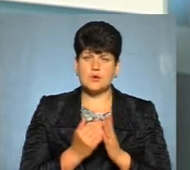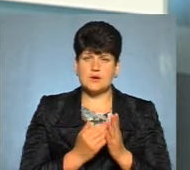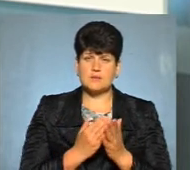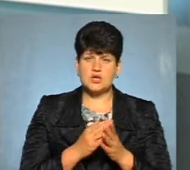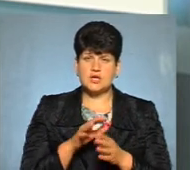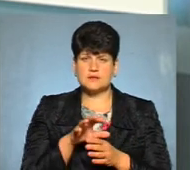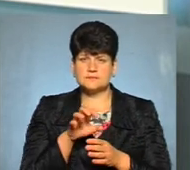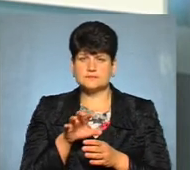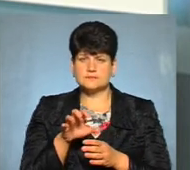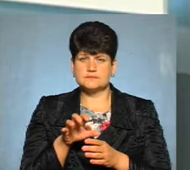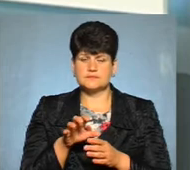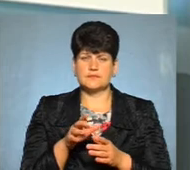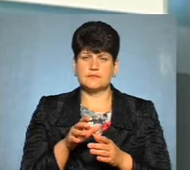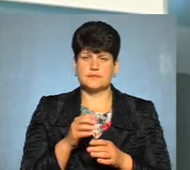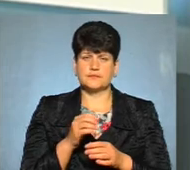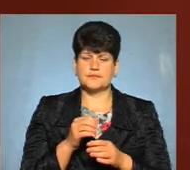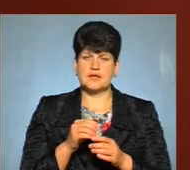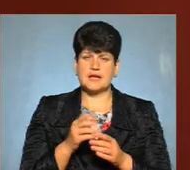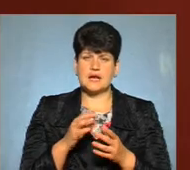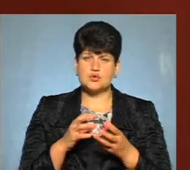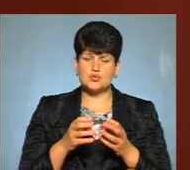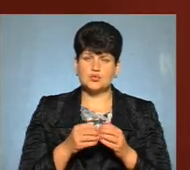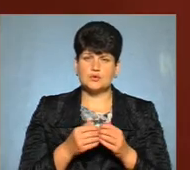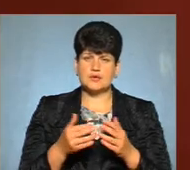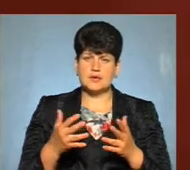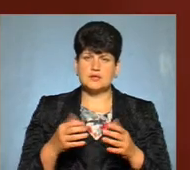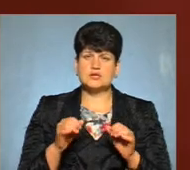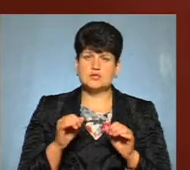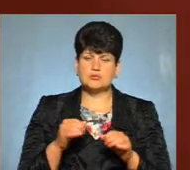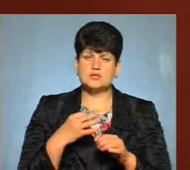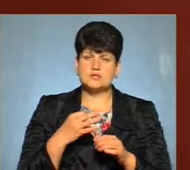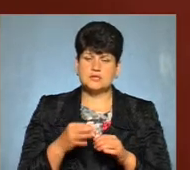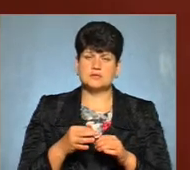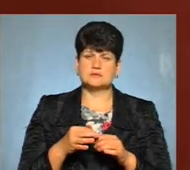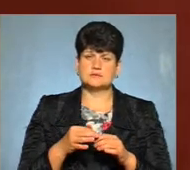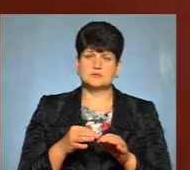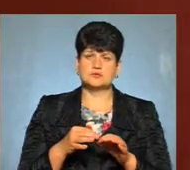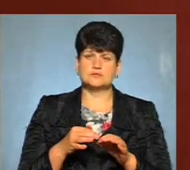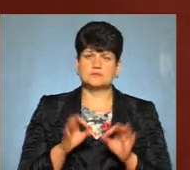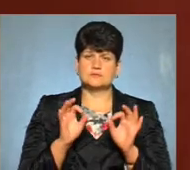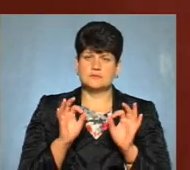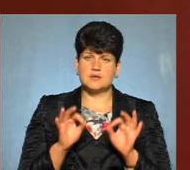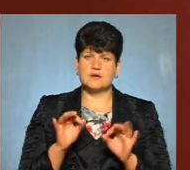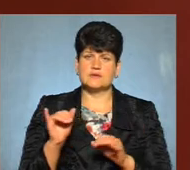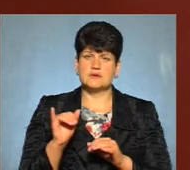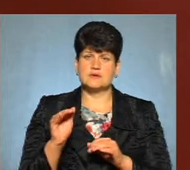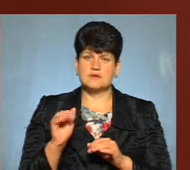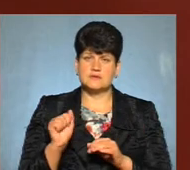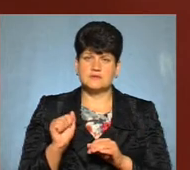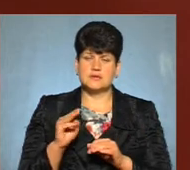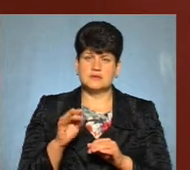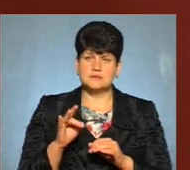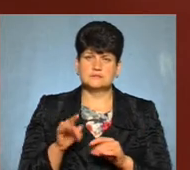щитує результати і тому подібне. Чи можна казати, що достовірність ІФА-тестів така ж висока, як